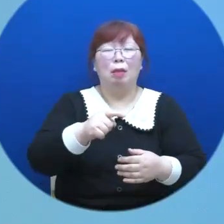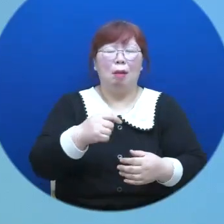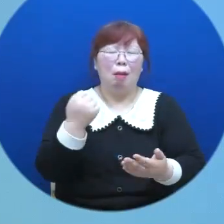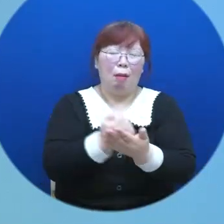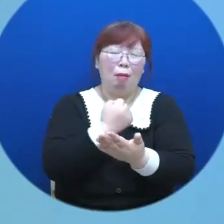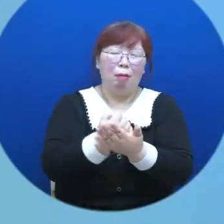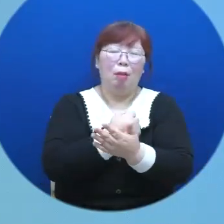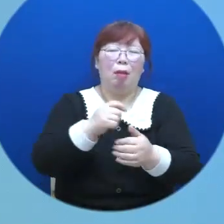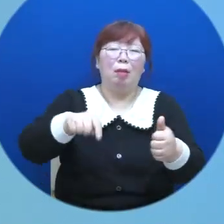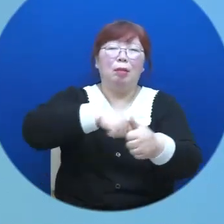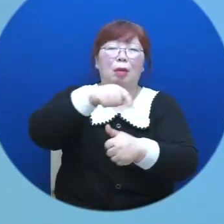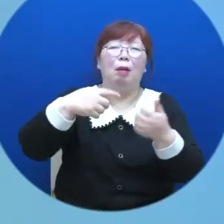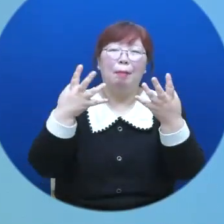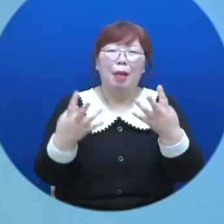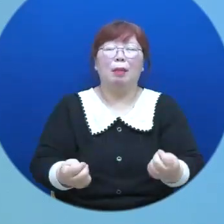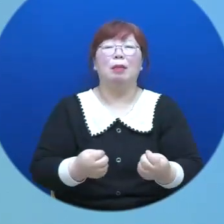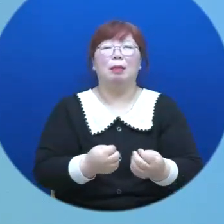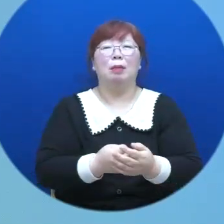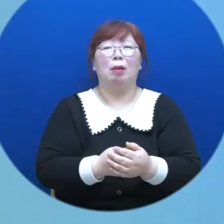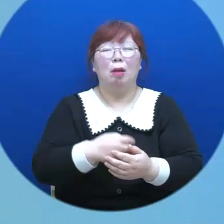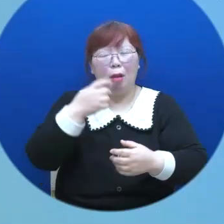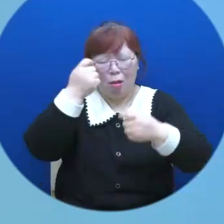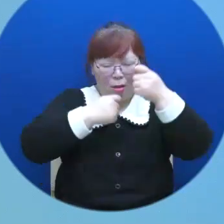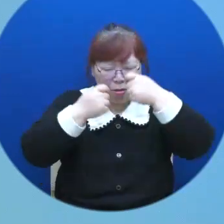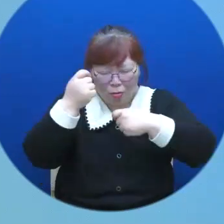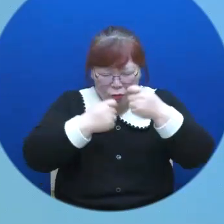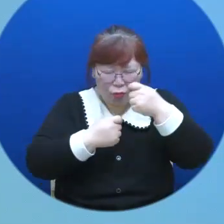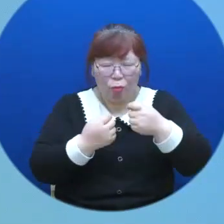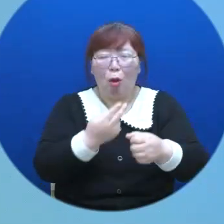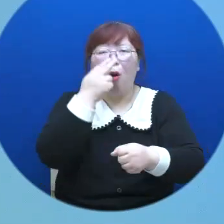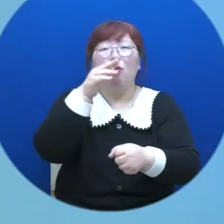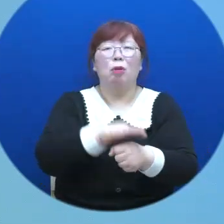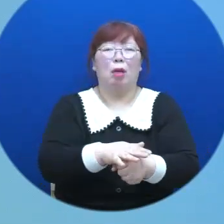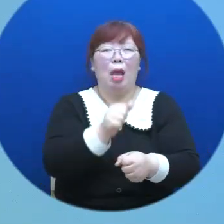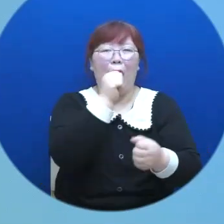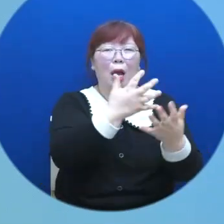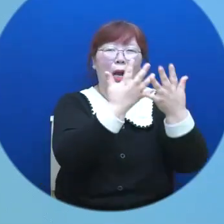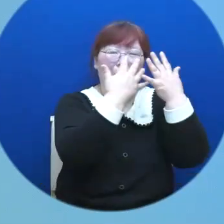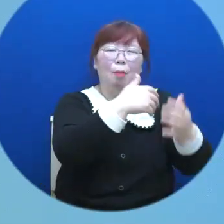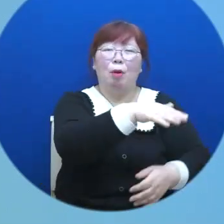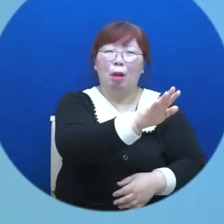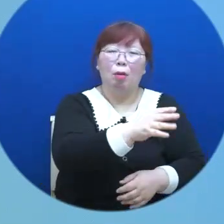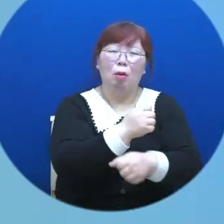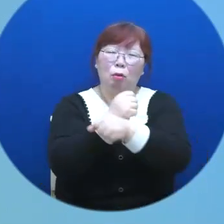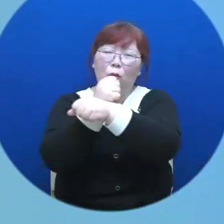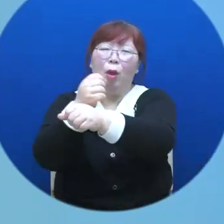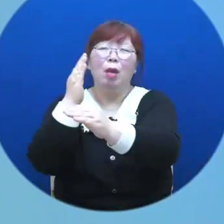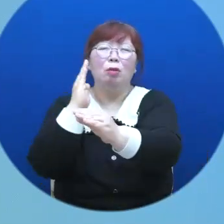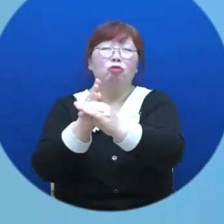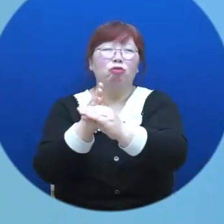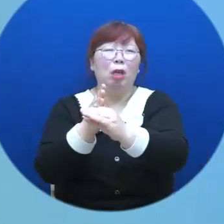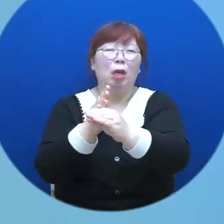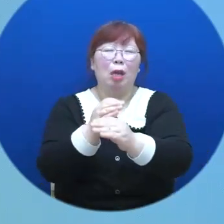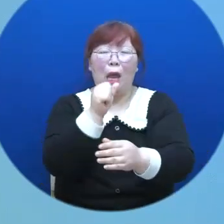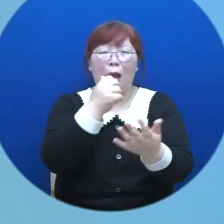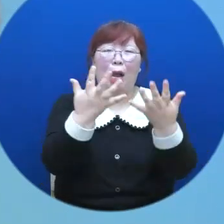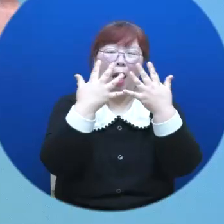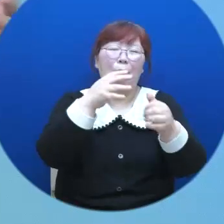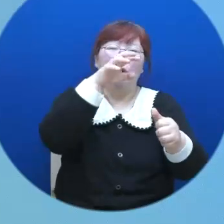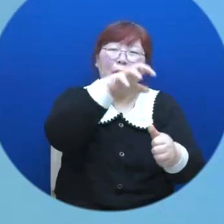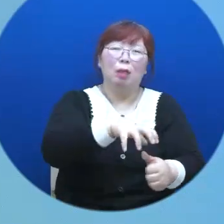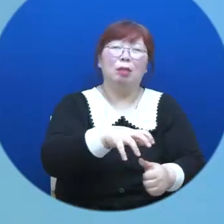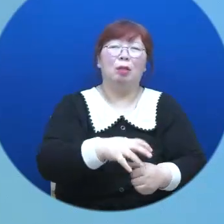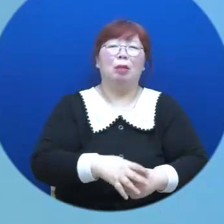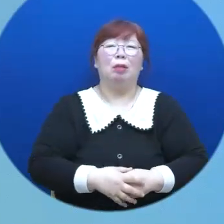속상하잖아. 네? 늙는 쑥도 감옥에 갇히잖아. 노예 생활하다가 말이야. 네?